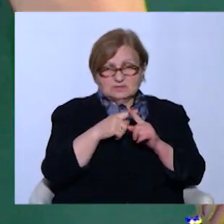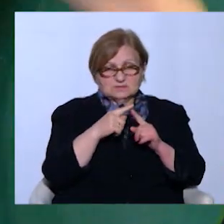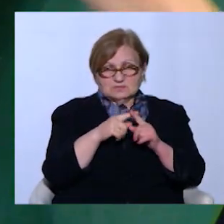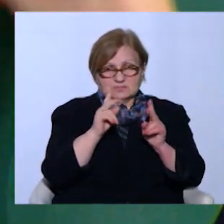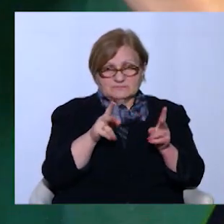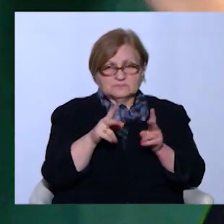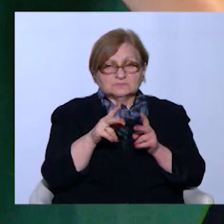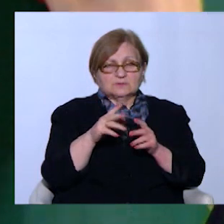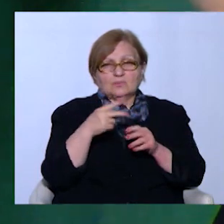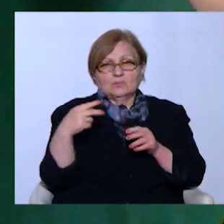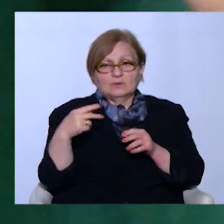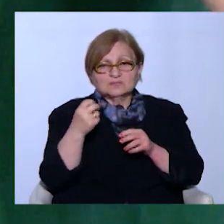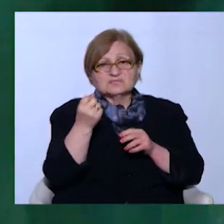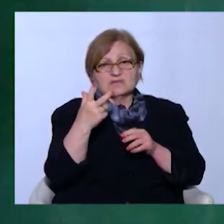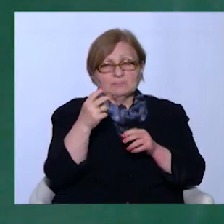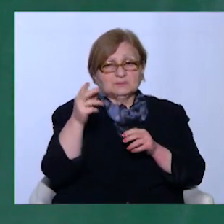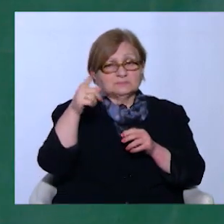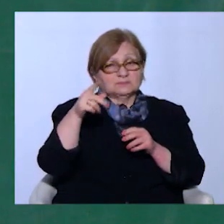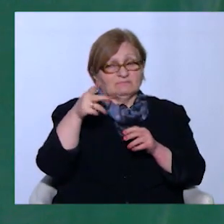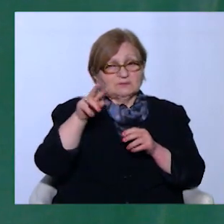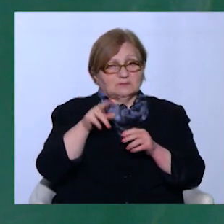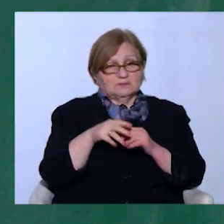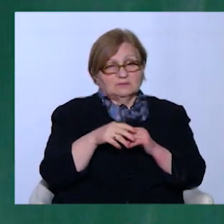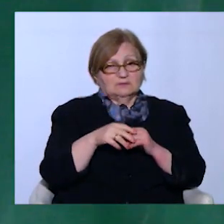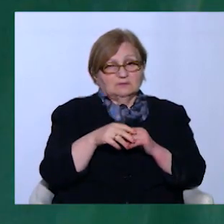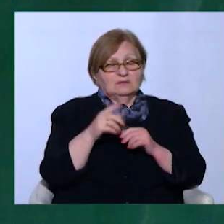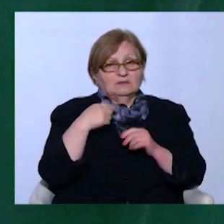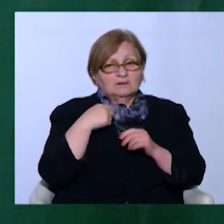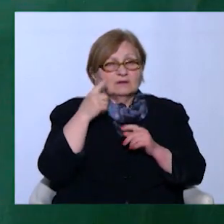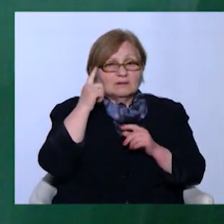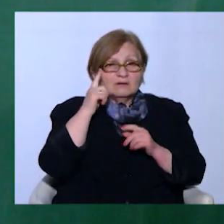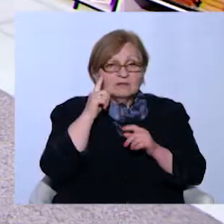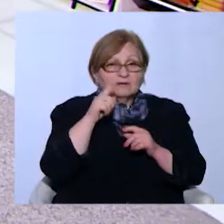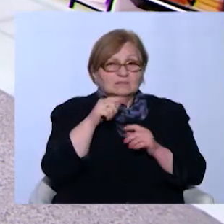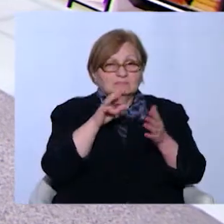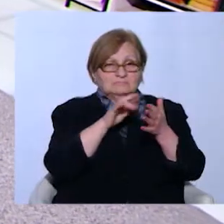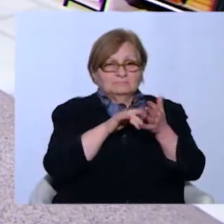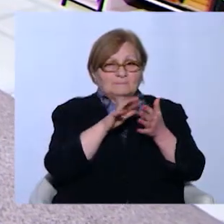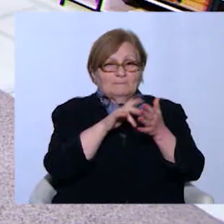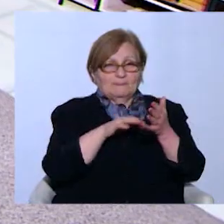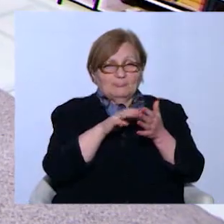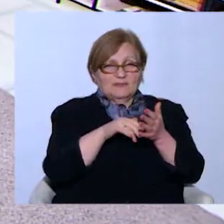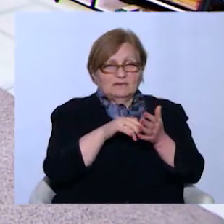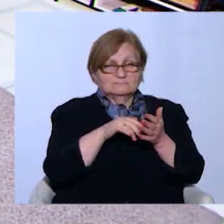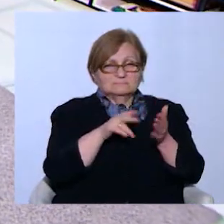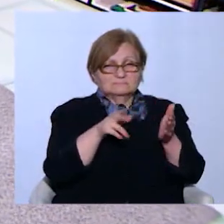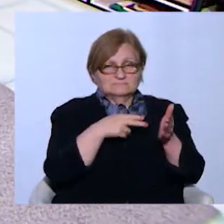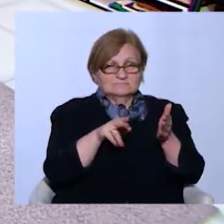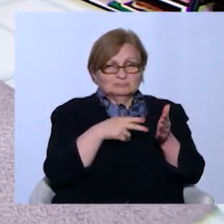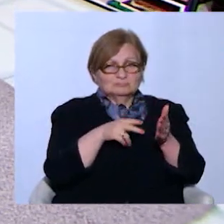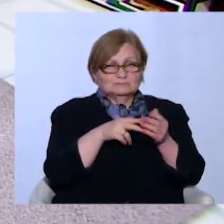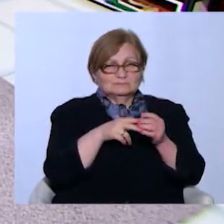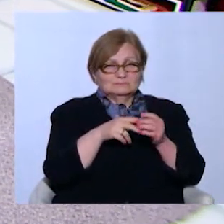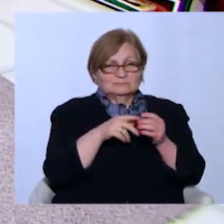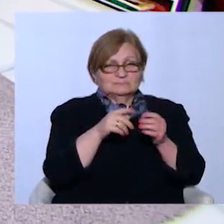უდრის 13-ის კვადრატს. გირჩევთ ახლა, რომ ანუ კალკულატორის სასურველია ხოლმე, რომ 15-მდე